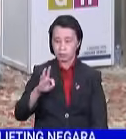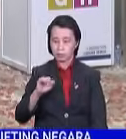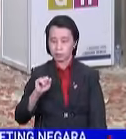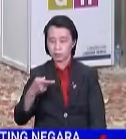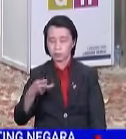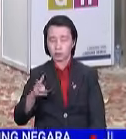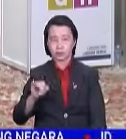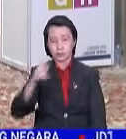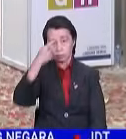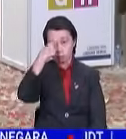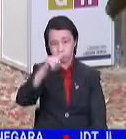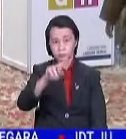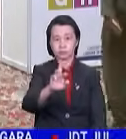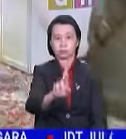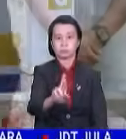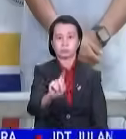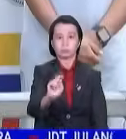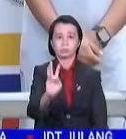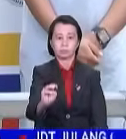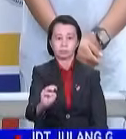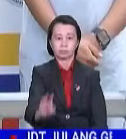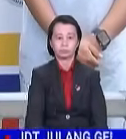Bride artian